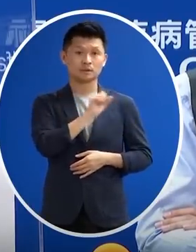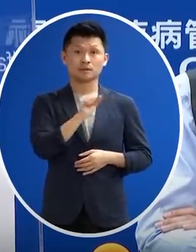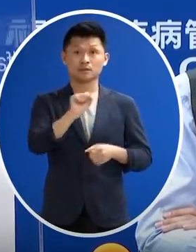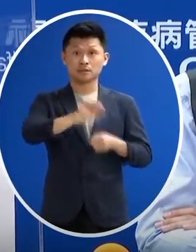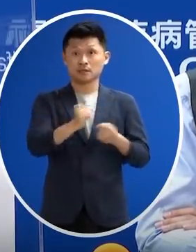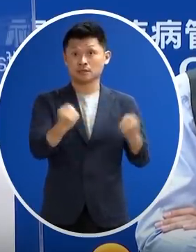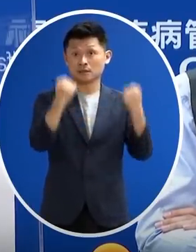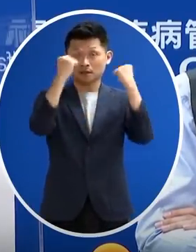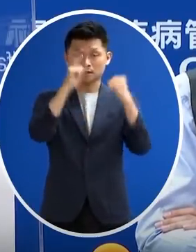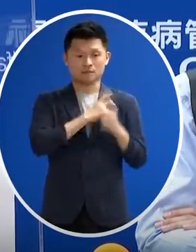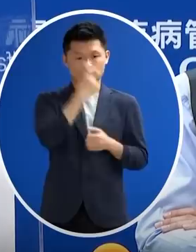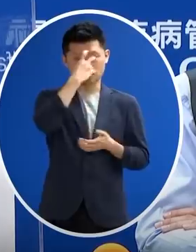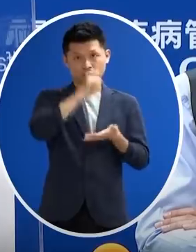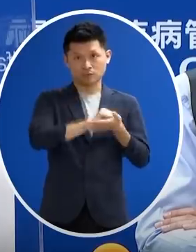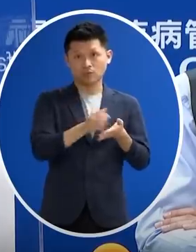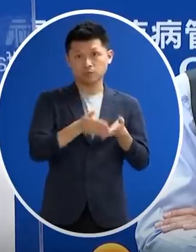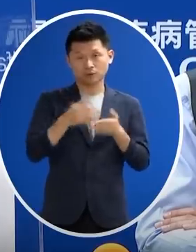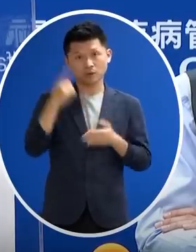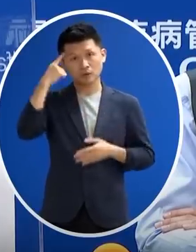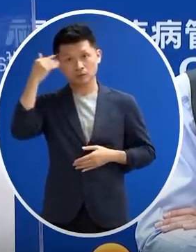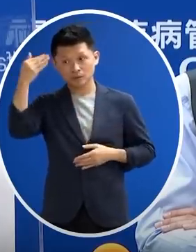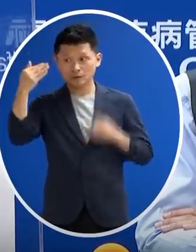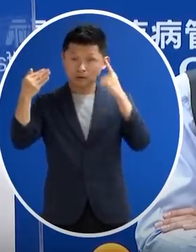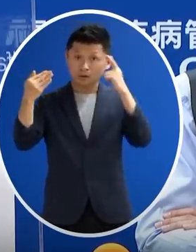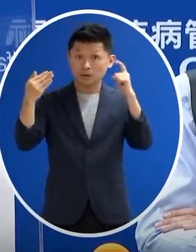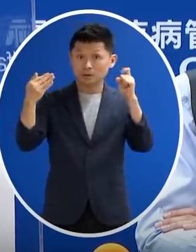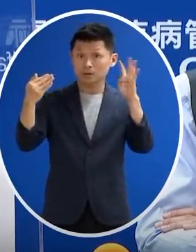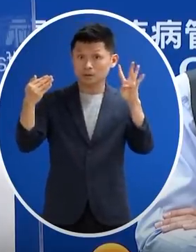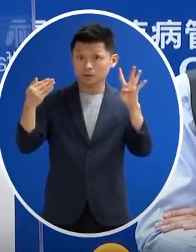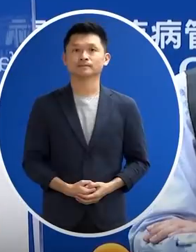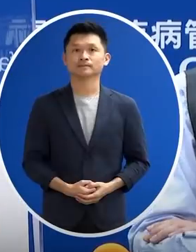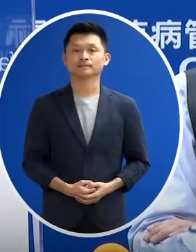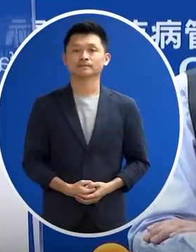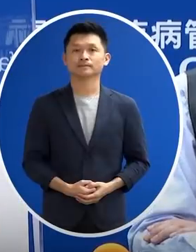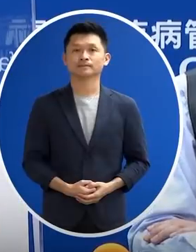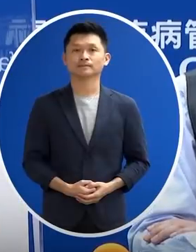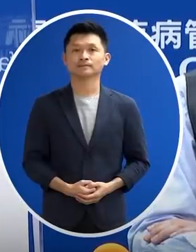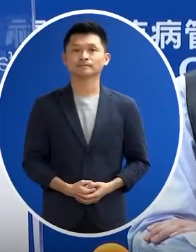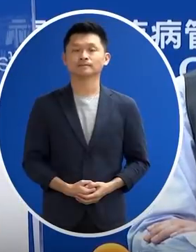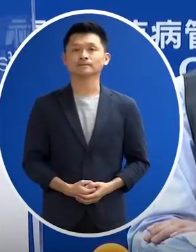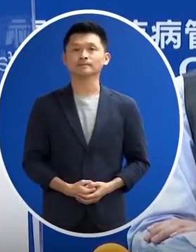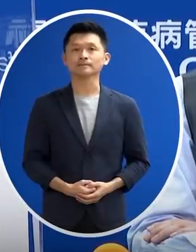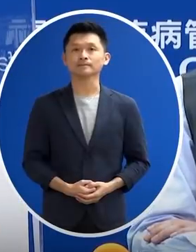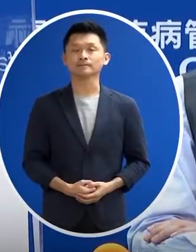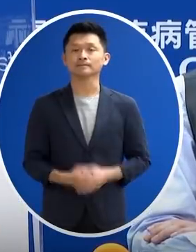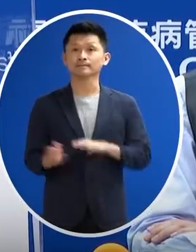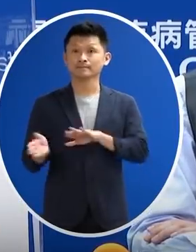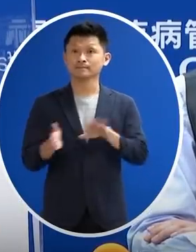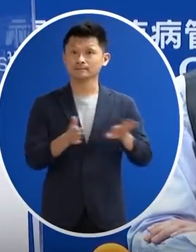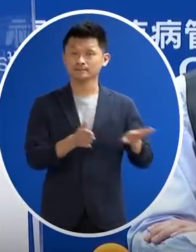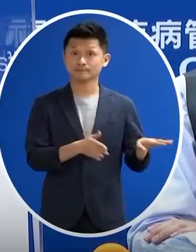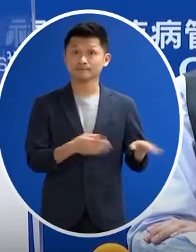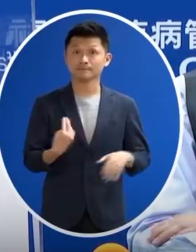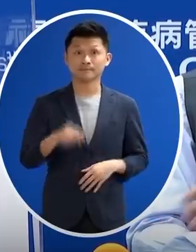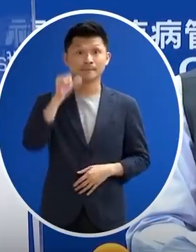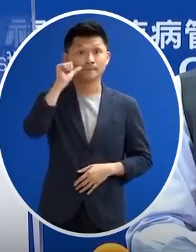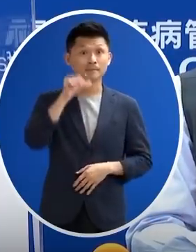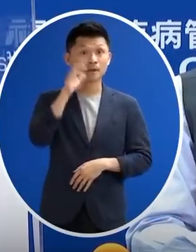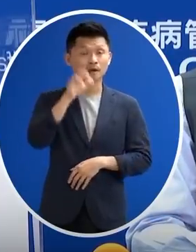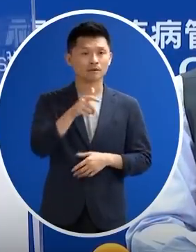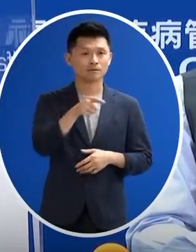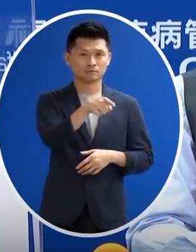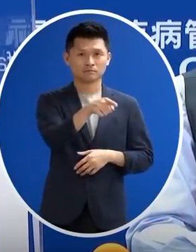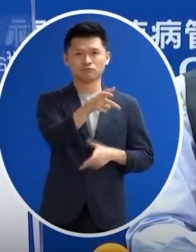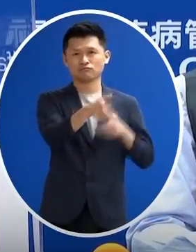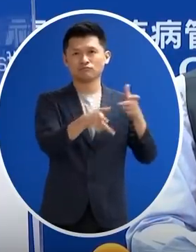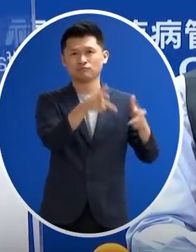管理，那9天、14天都需要做抗原快筛。那大家也看一下，就是在苗栗厂的